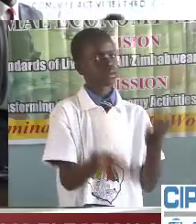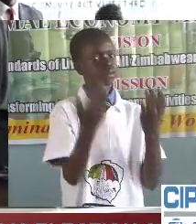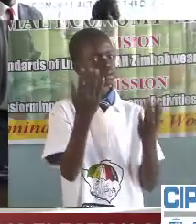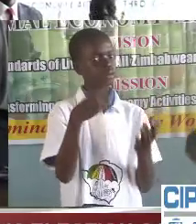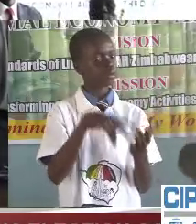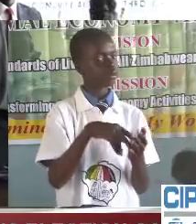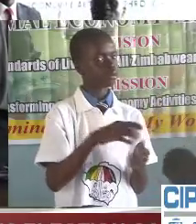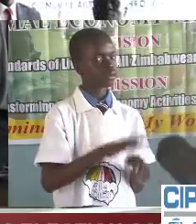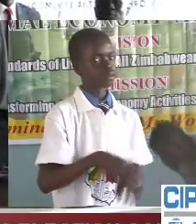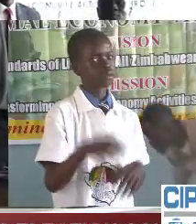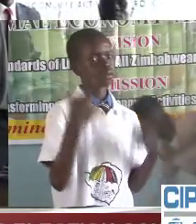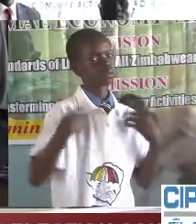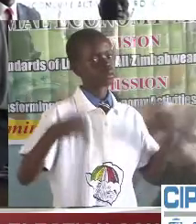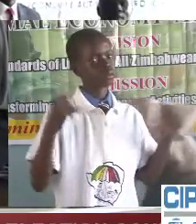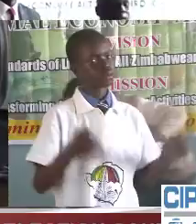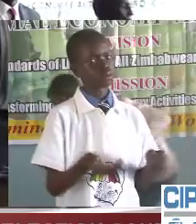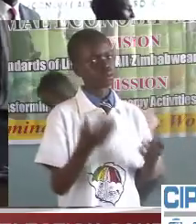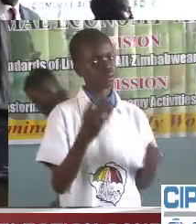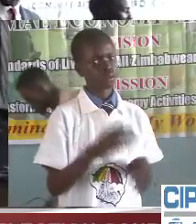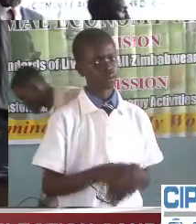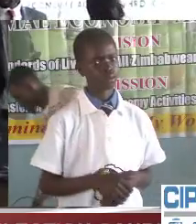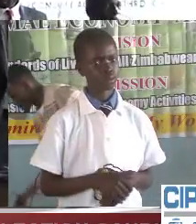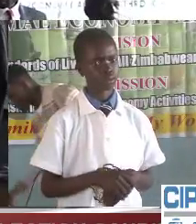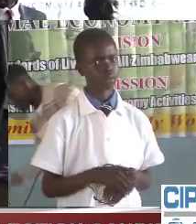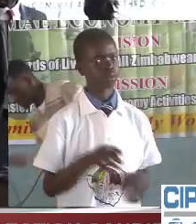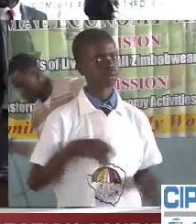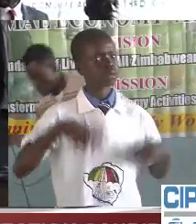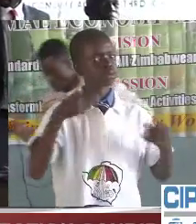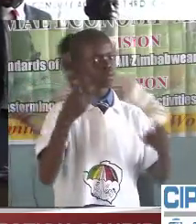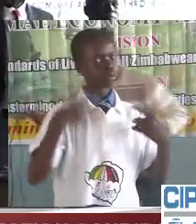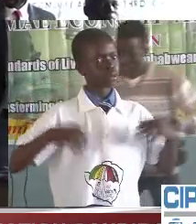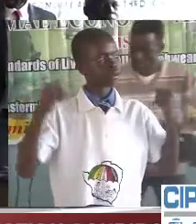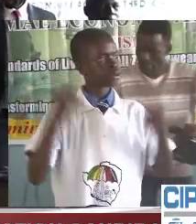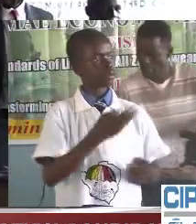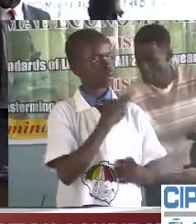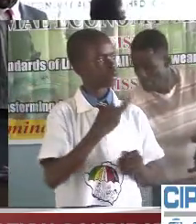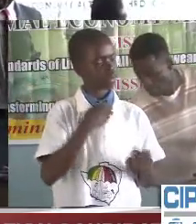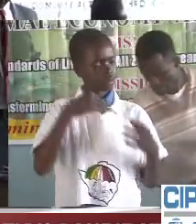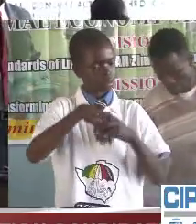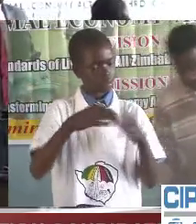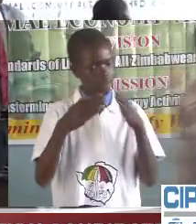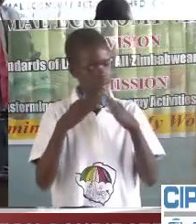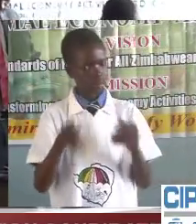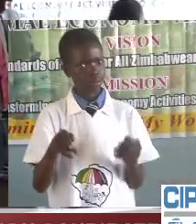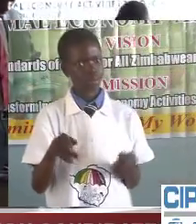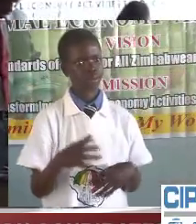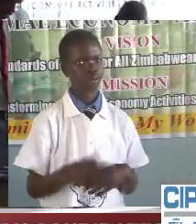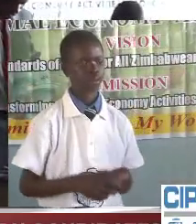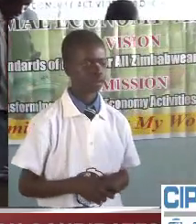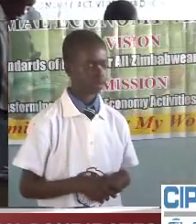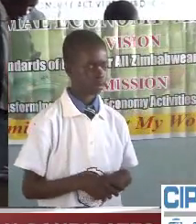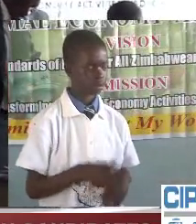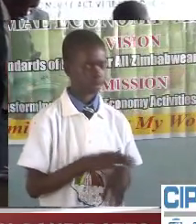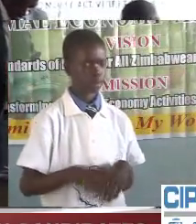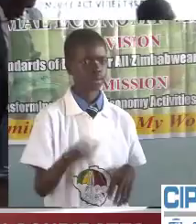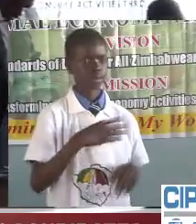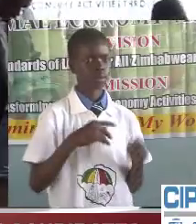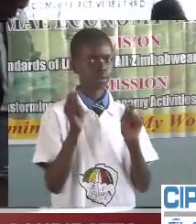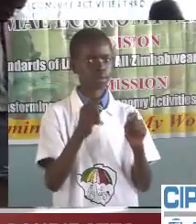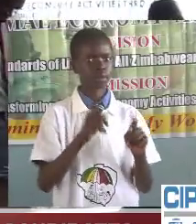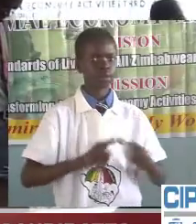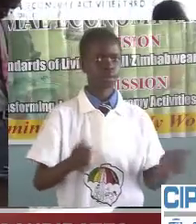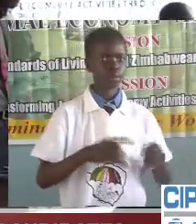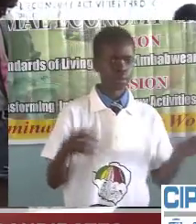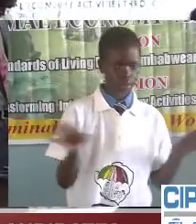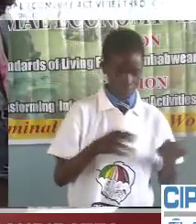ngatiite ntsindo tiise pressure mumba ino tisaudzwa